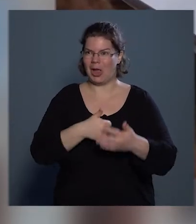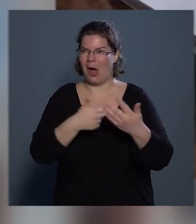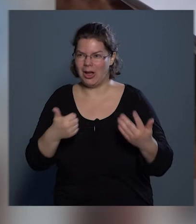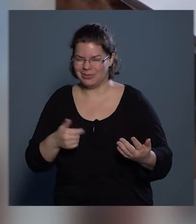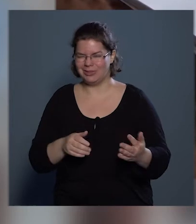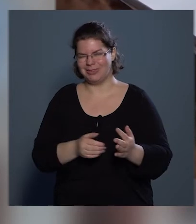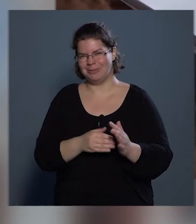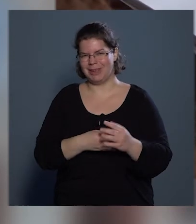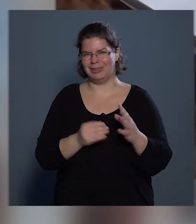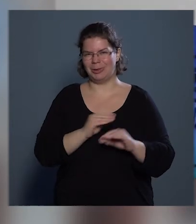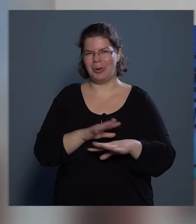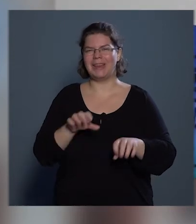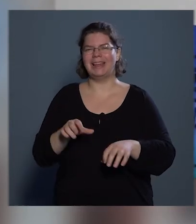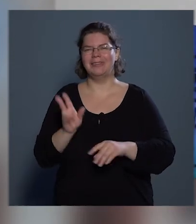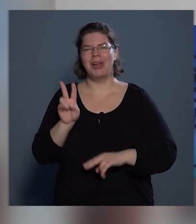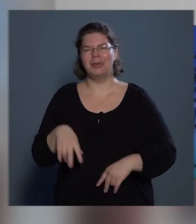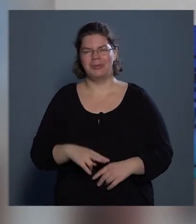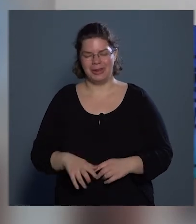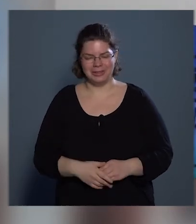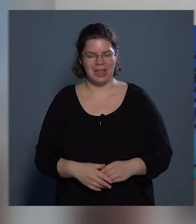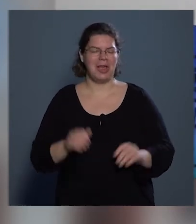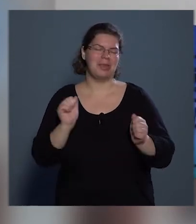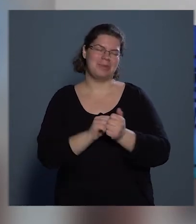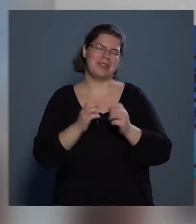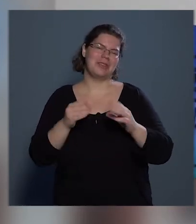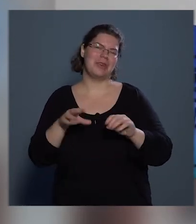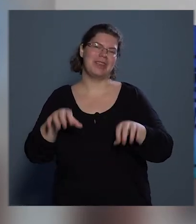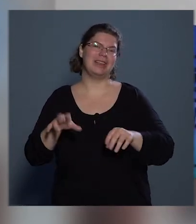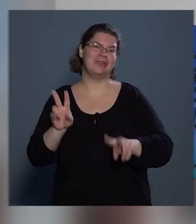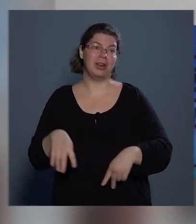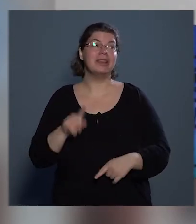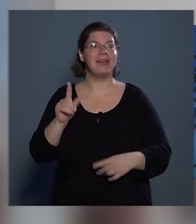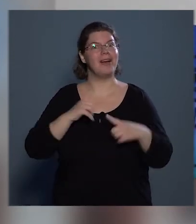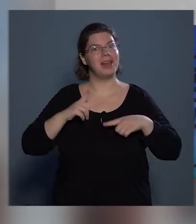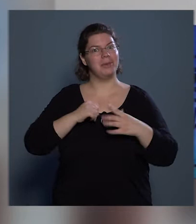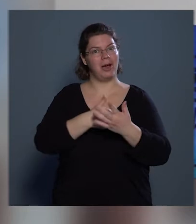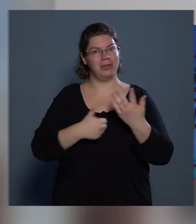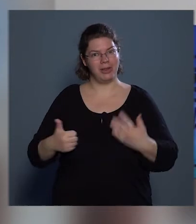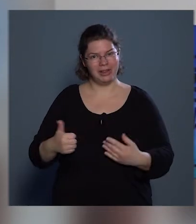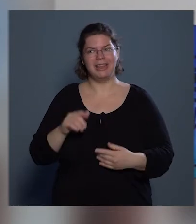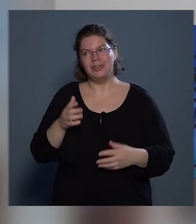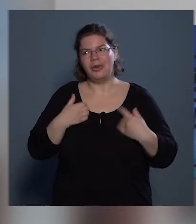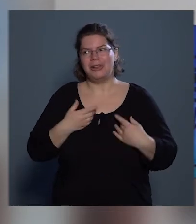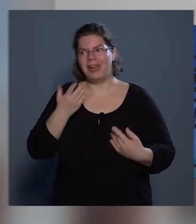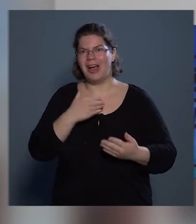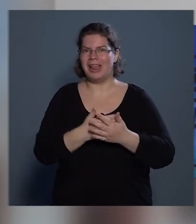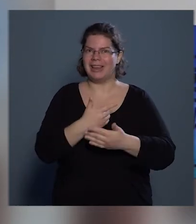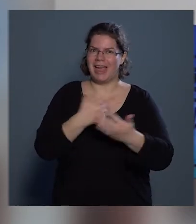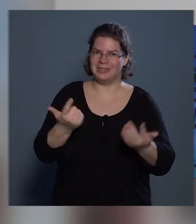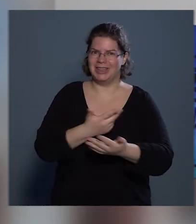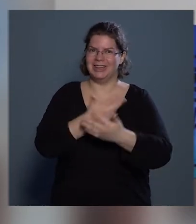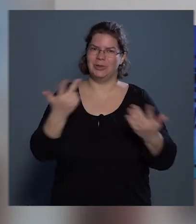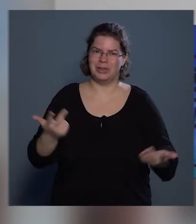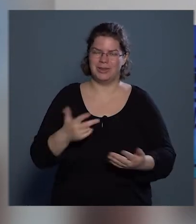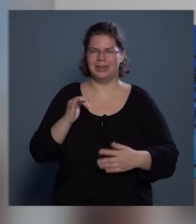jó sok tennivaló van? Hát ez biztos, hogy jó sok tennivaló van, de várom a 60-at, és nagyon örülnék, ha még lenne 70-dik, 80-dik,